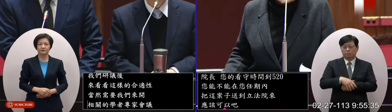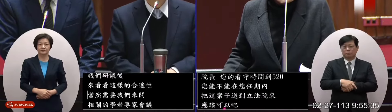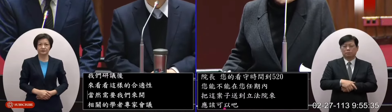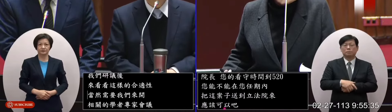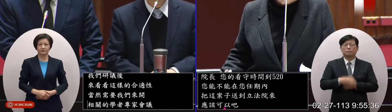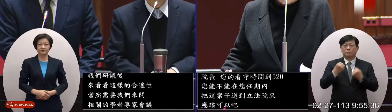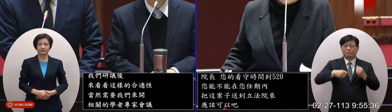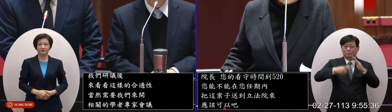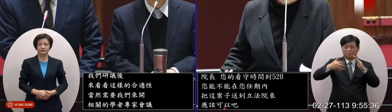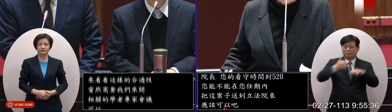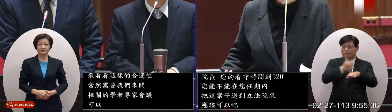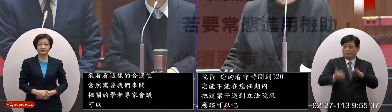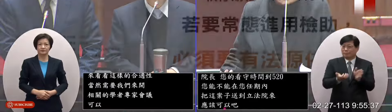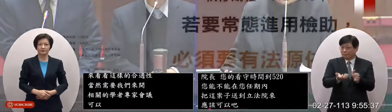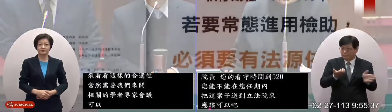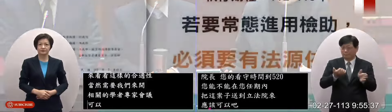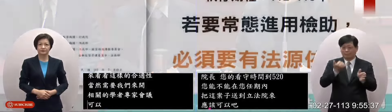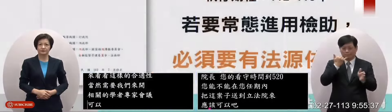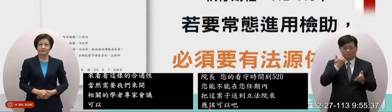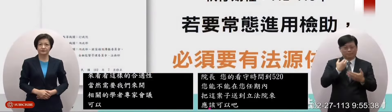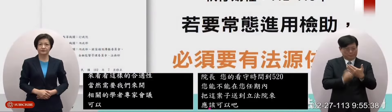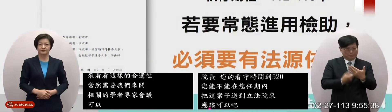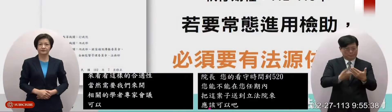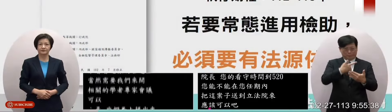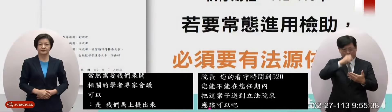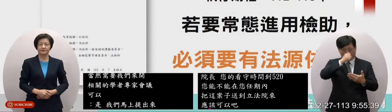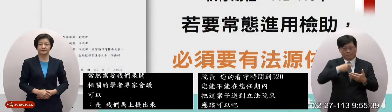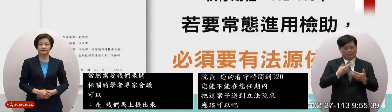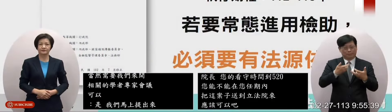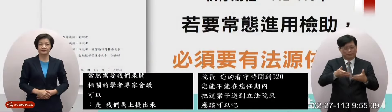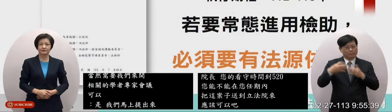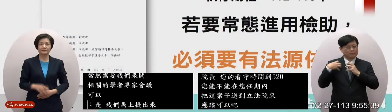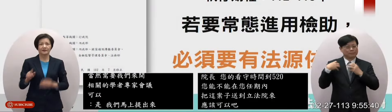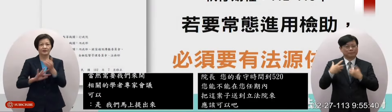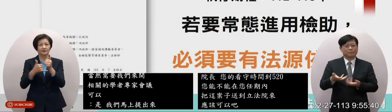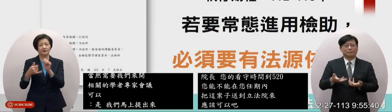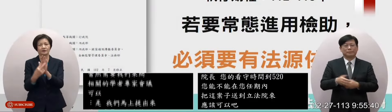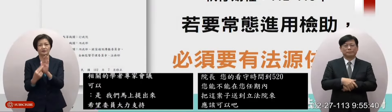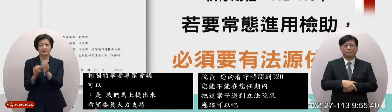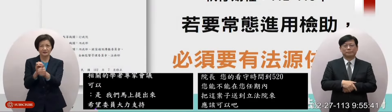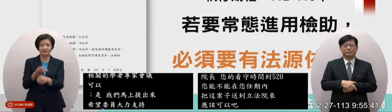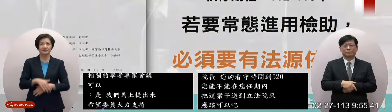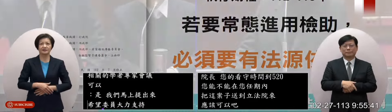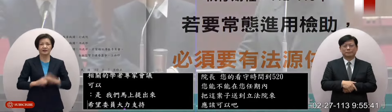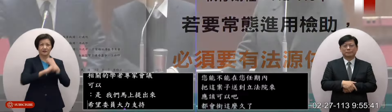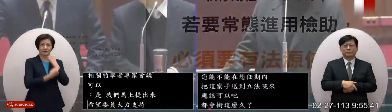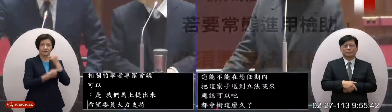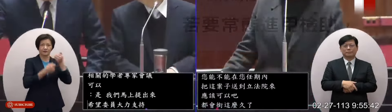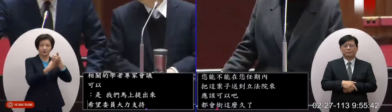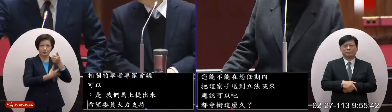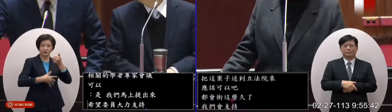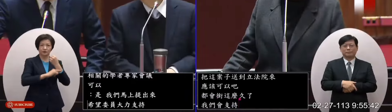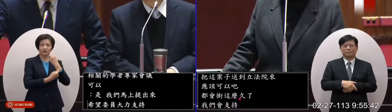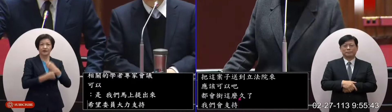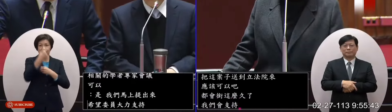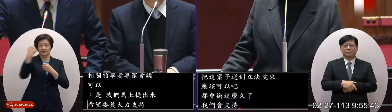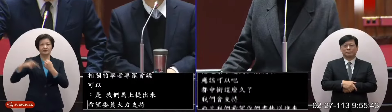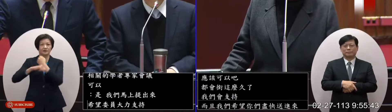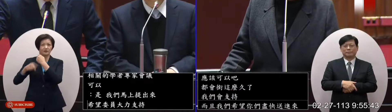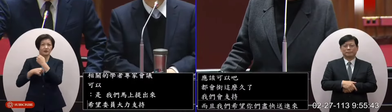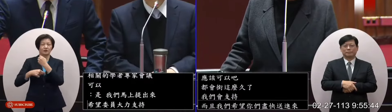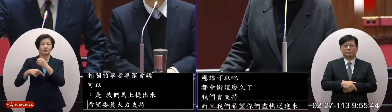在院长卸任的时候留下这个最重要的一个任务。 我跟委员说明，因为法院组织法是司法院所主管的